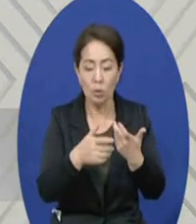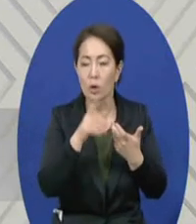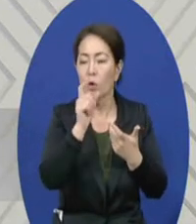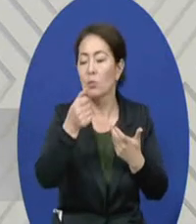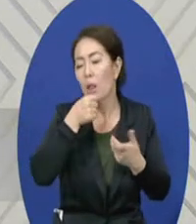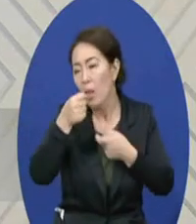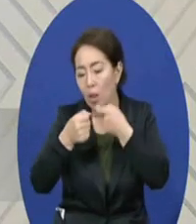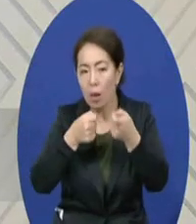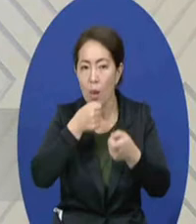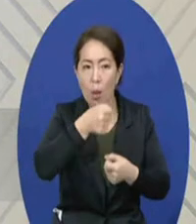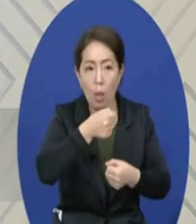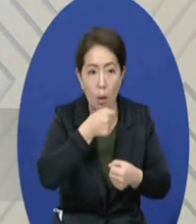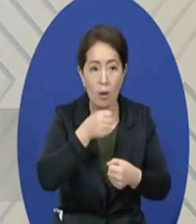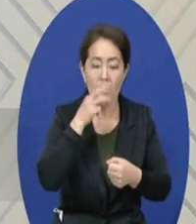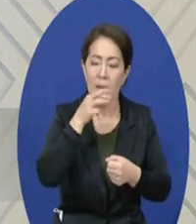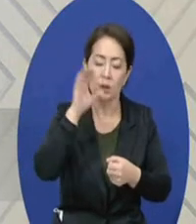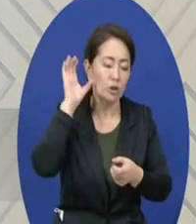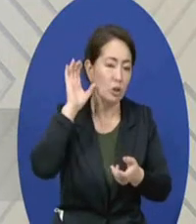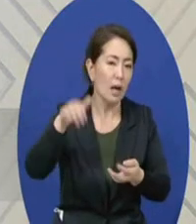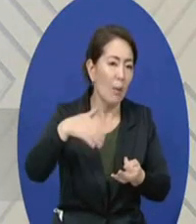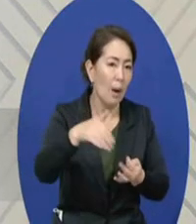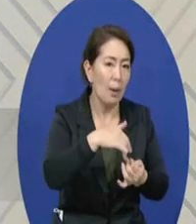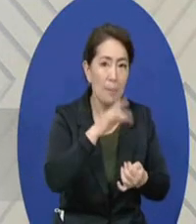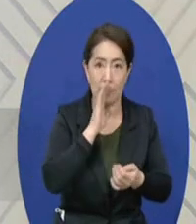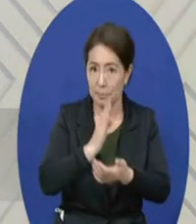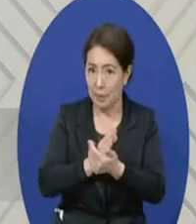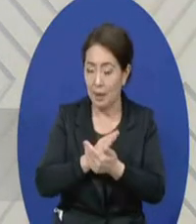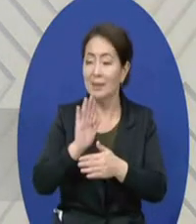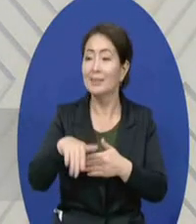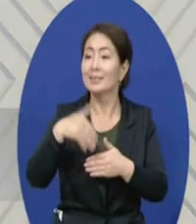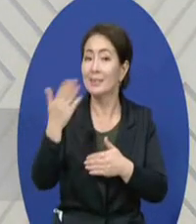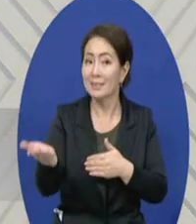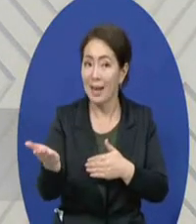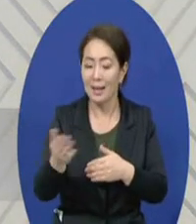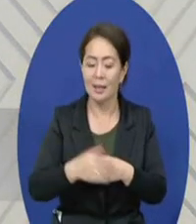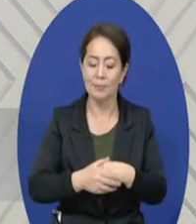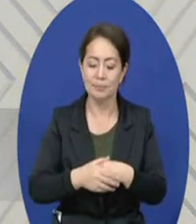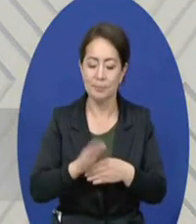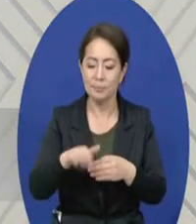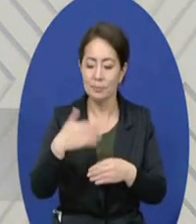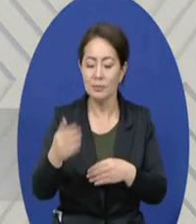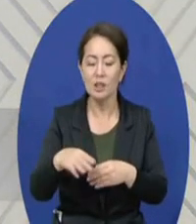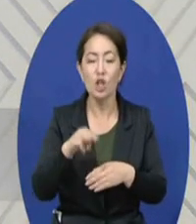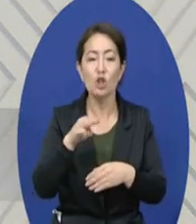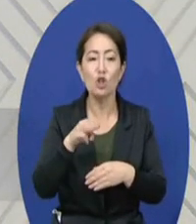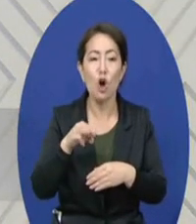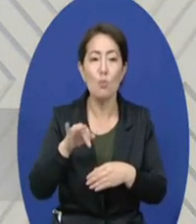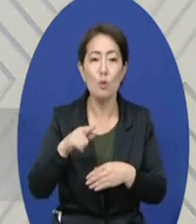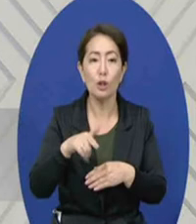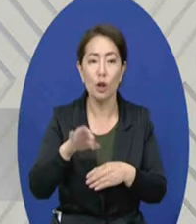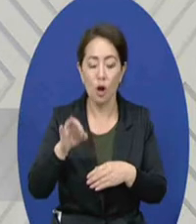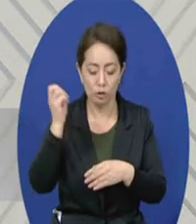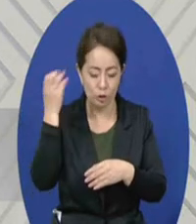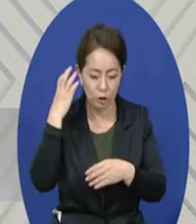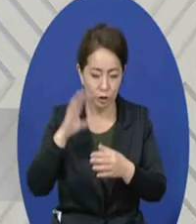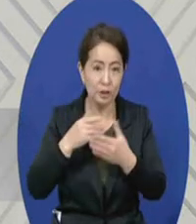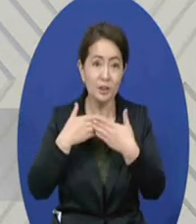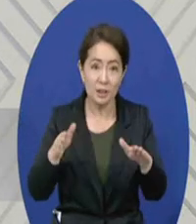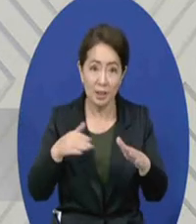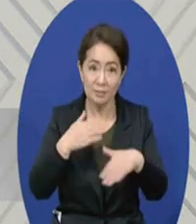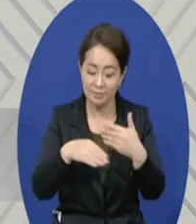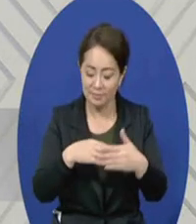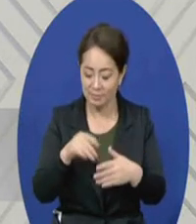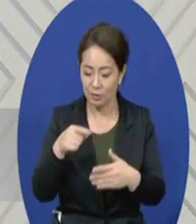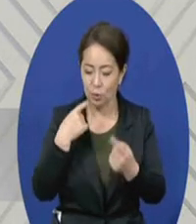иргэдээс хэвлэл мэдээлэл олон нийтээс мэдээлэлүүд авагдана. Түүнийхэн дараа томилгооны сонсгол нээлттэйгээр хийж томилгооны сонсголын дараа хууль зүйн байнгын